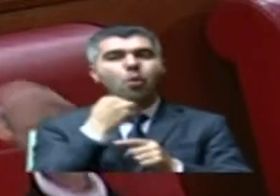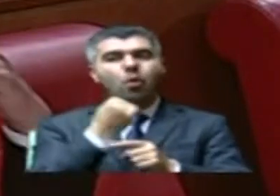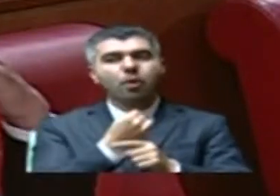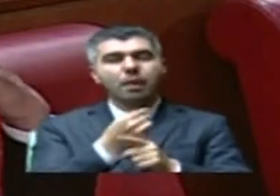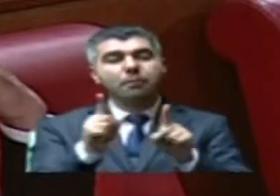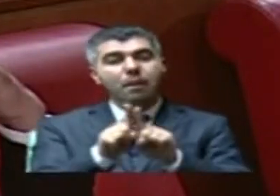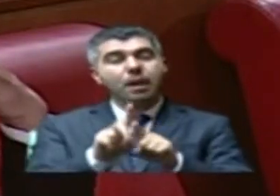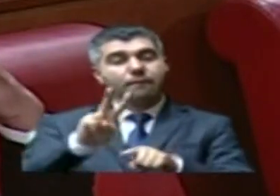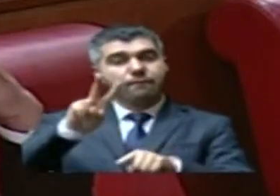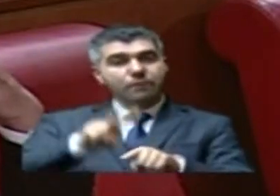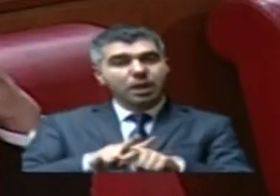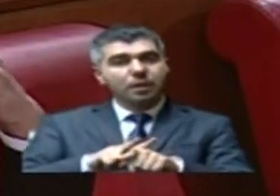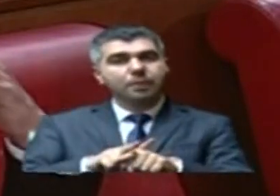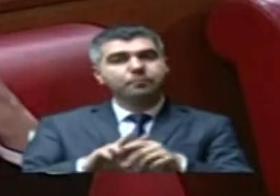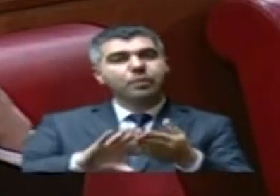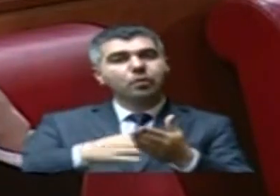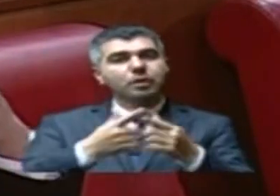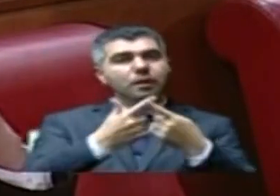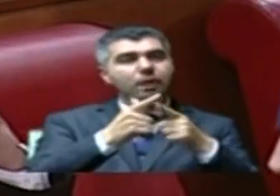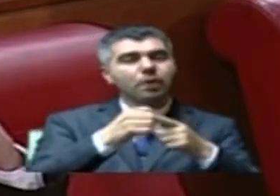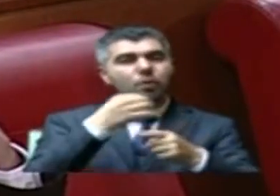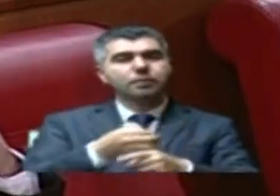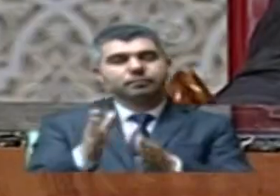وهذا وعي منا أن هنالك أولوية ديال تشغيل ومحاربة البطالة. شكرا على الجواب.